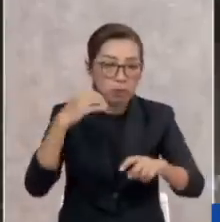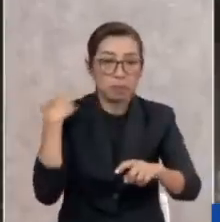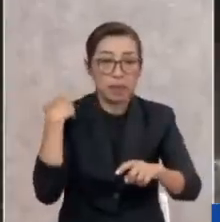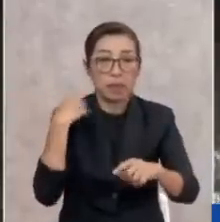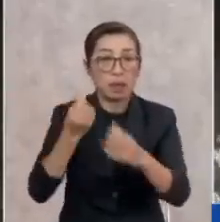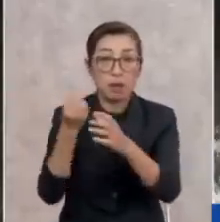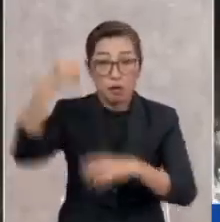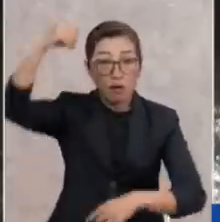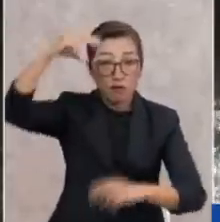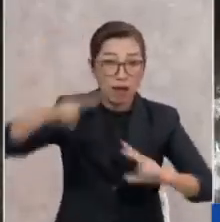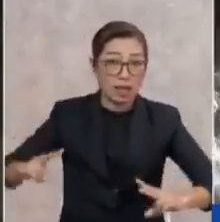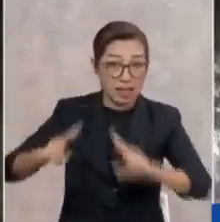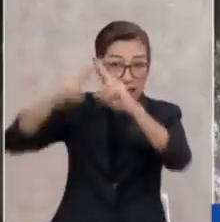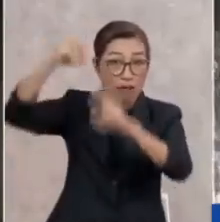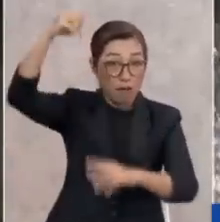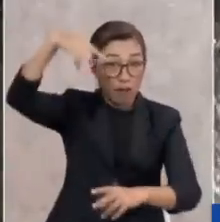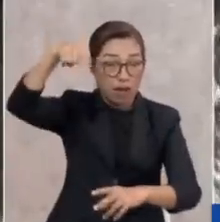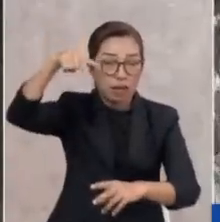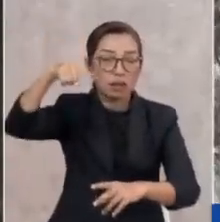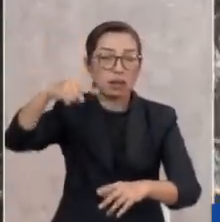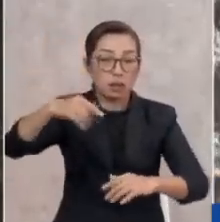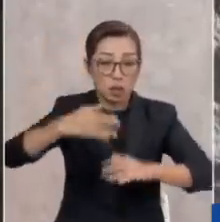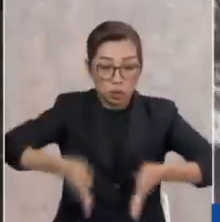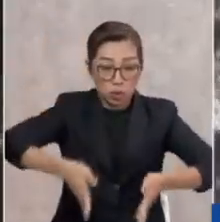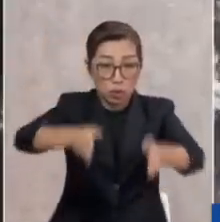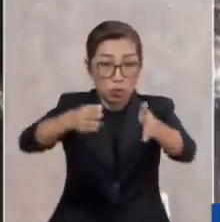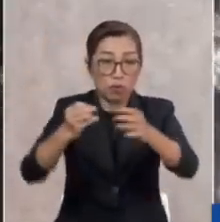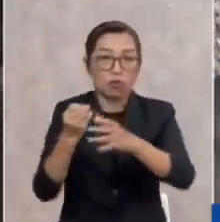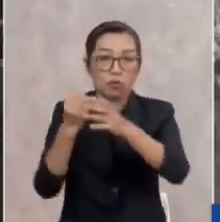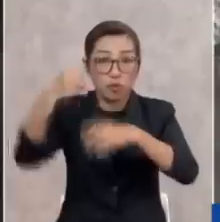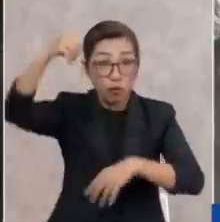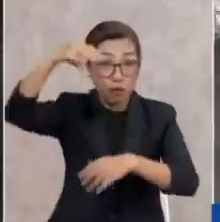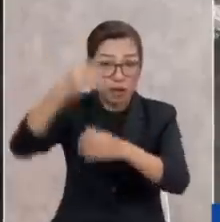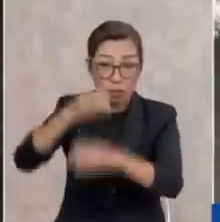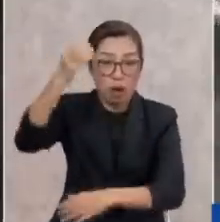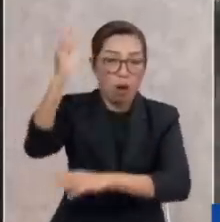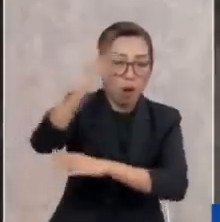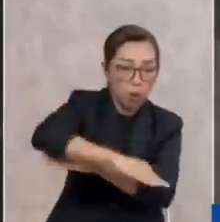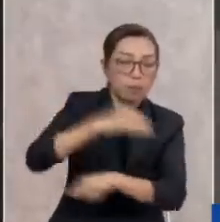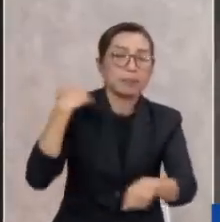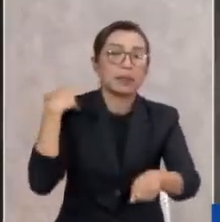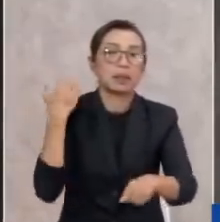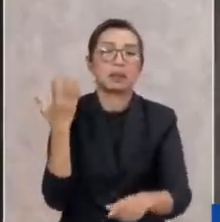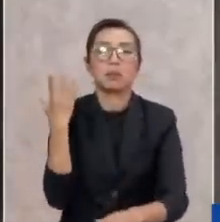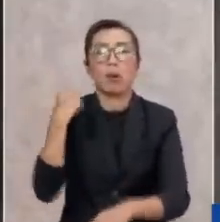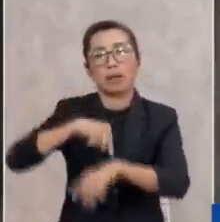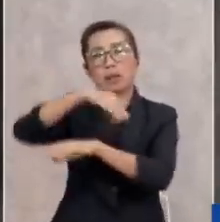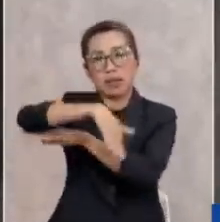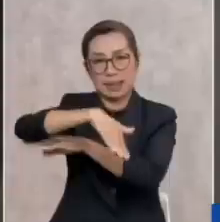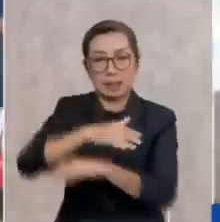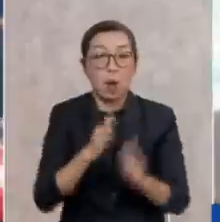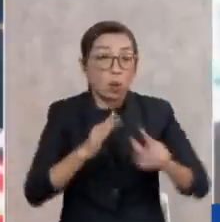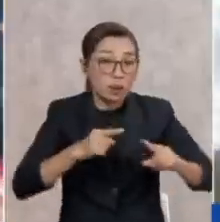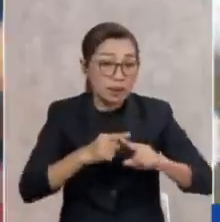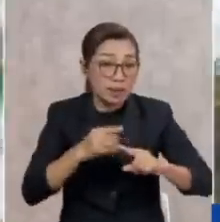เสาไฟฟ้าแรงสูงล้มทับกีดขวางถนนอีกเหตุการณ์เนี่ยเกิดขึ้นช่วงเย็นของเมื่อวานนี้นะคะผู้บาดเจ็บรายแรก